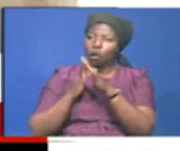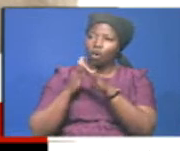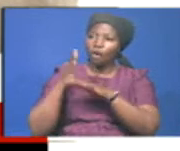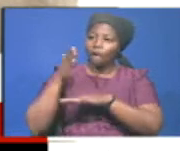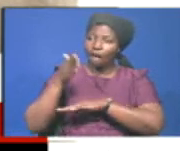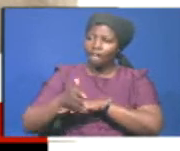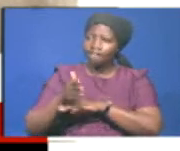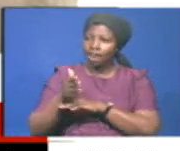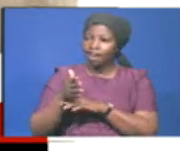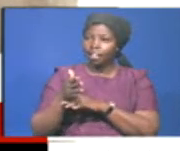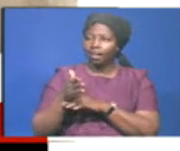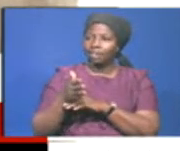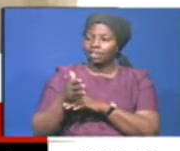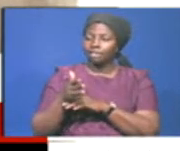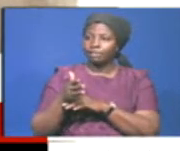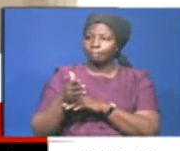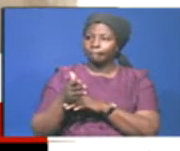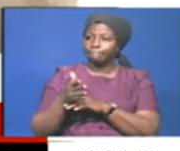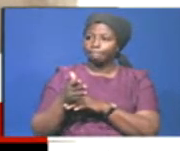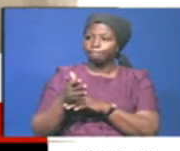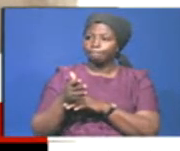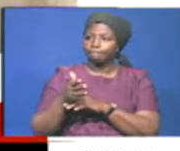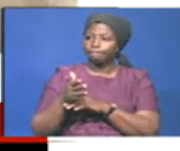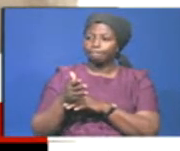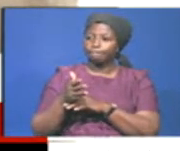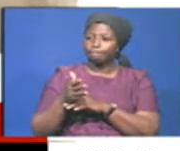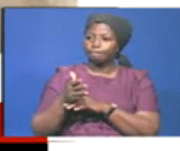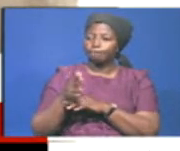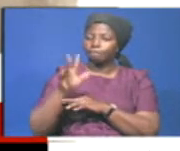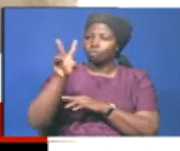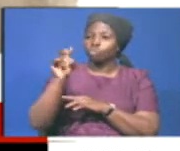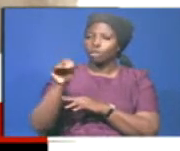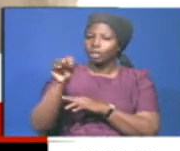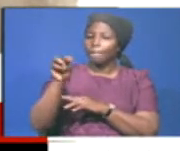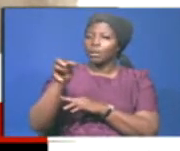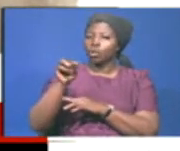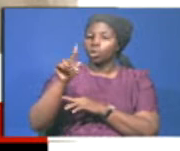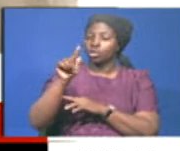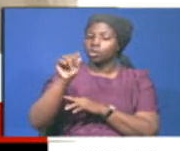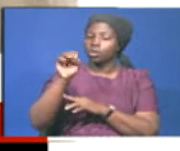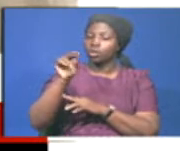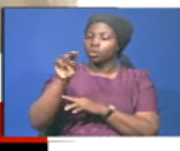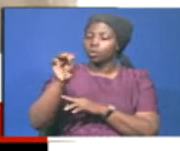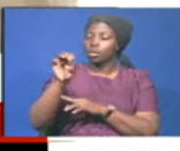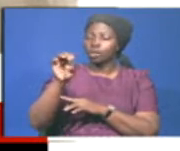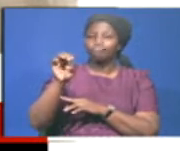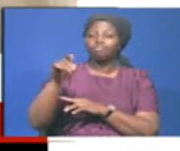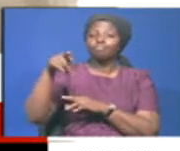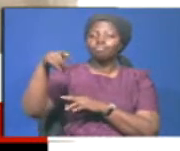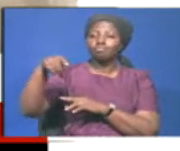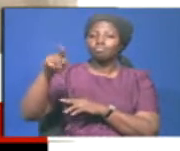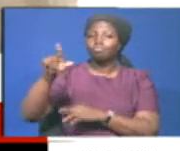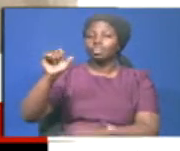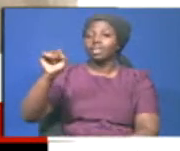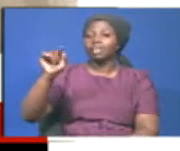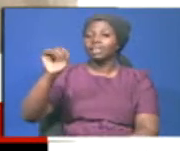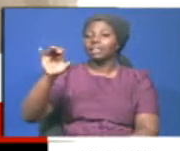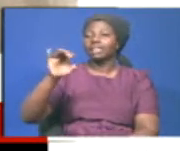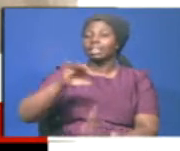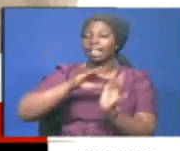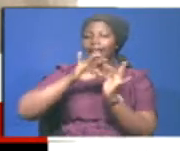ya tani milioni 20 ya plastic ambayo inafika kule majini, na